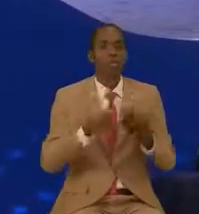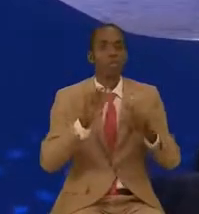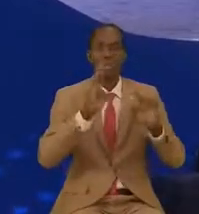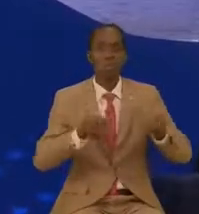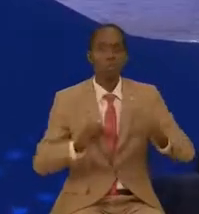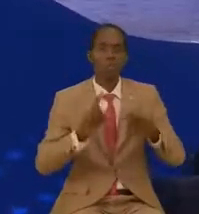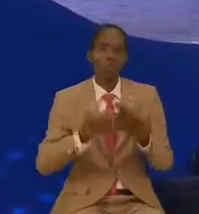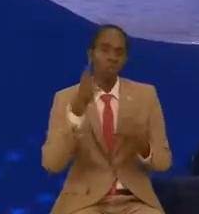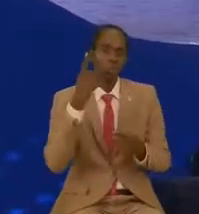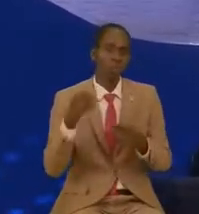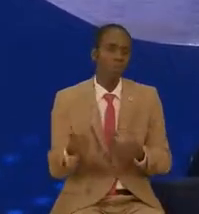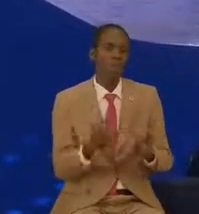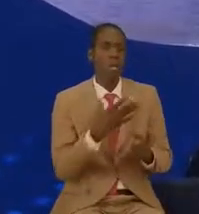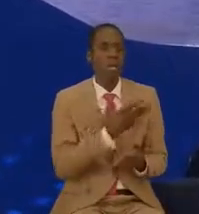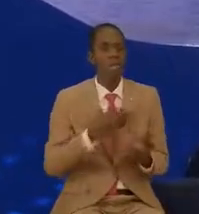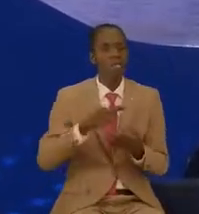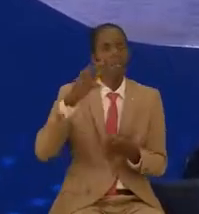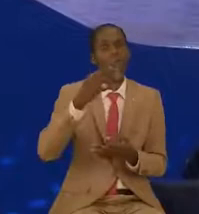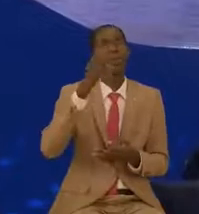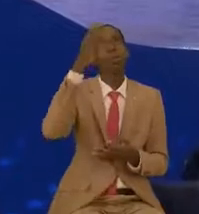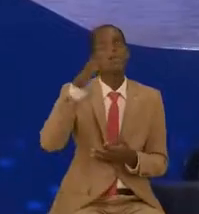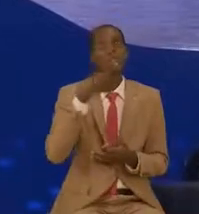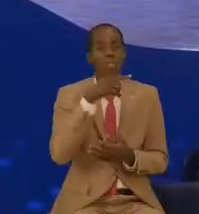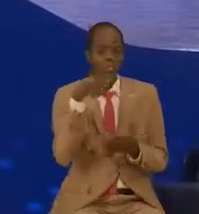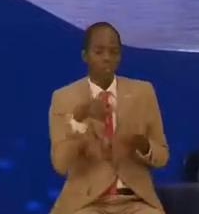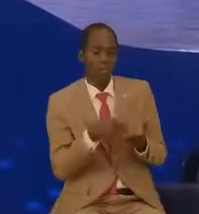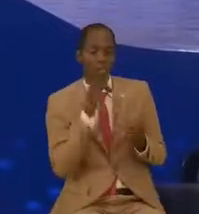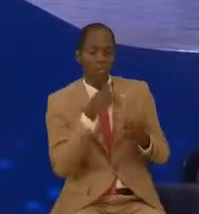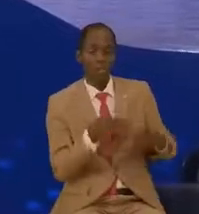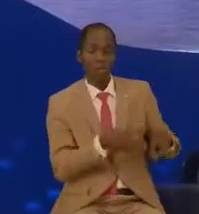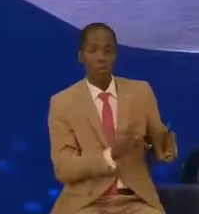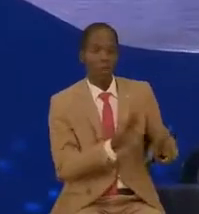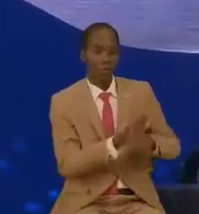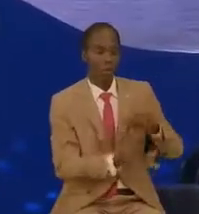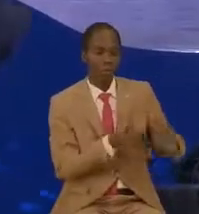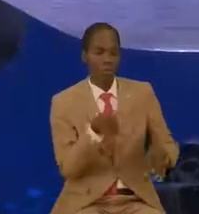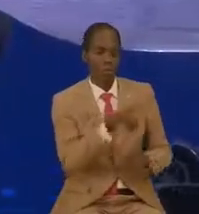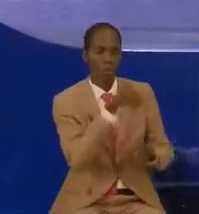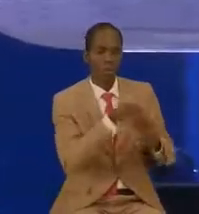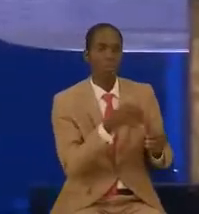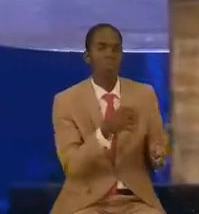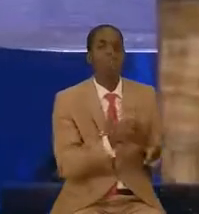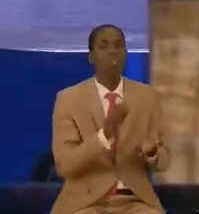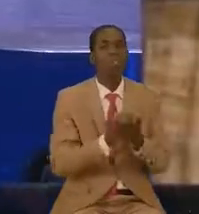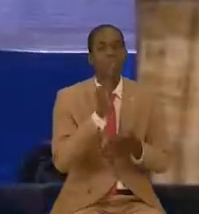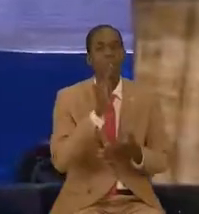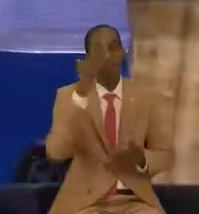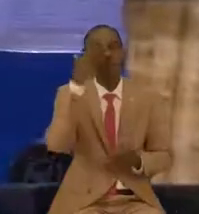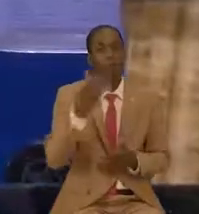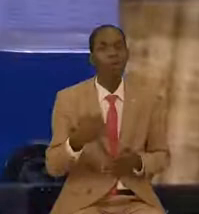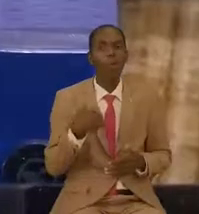c'est la croix qui nous aide à voir le chemin. L'Esprit de Dieu dit, voici le chemin, marchez-y.